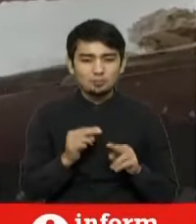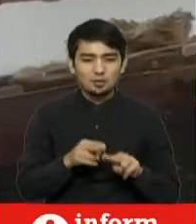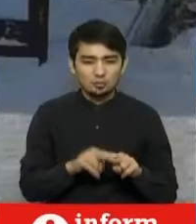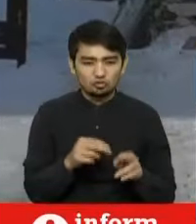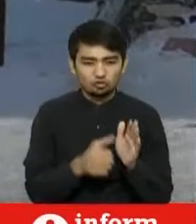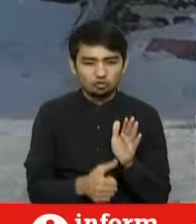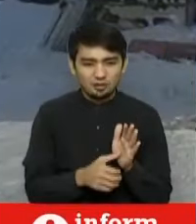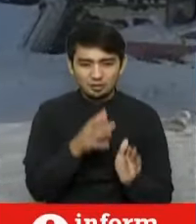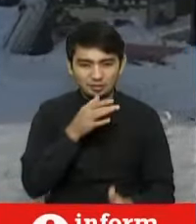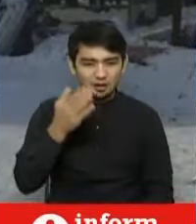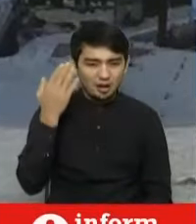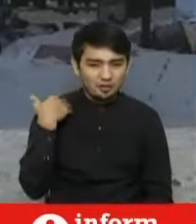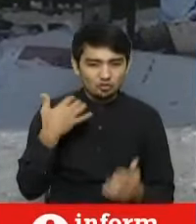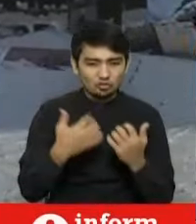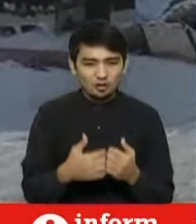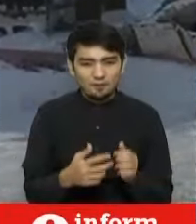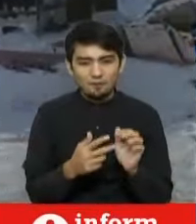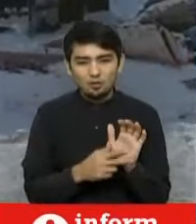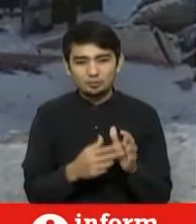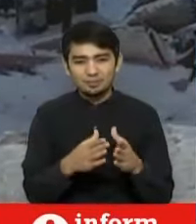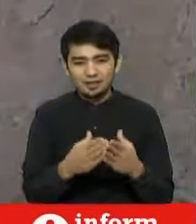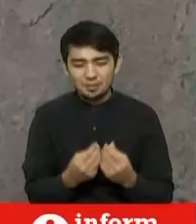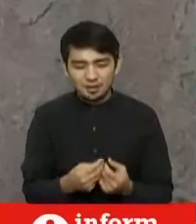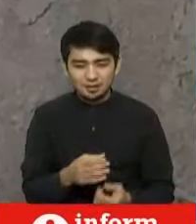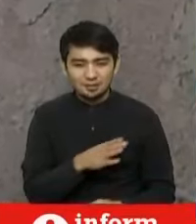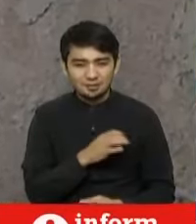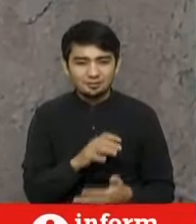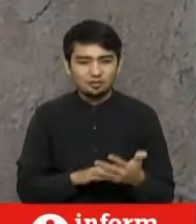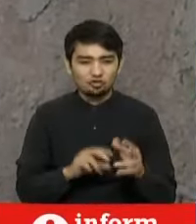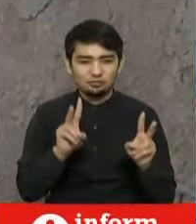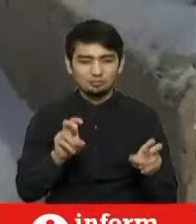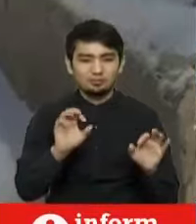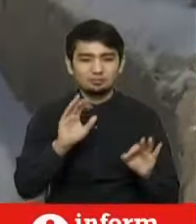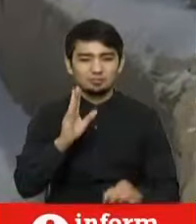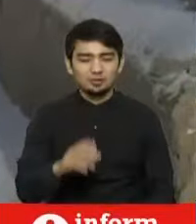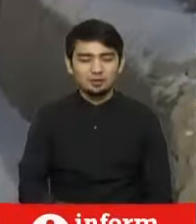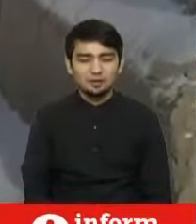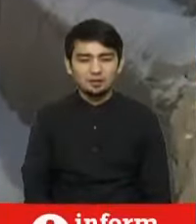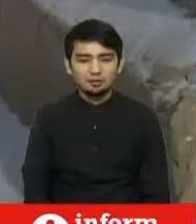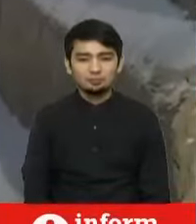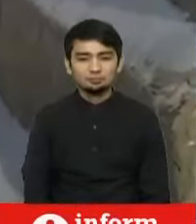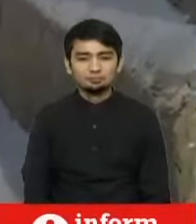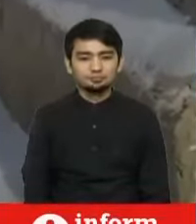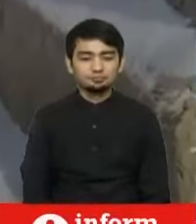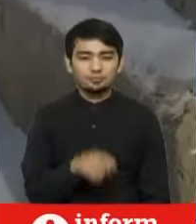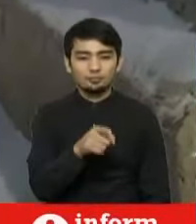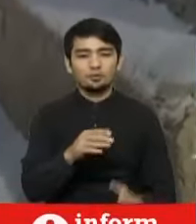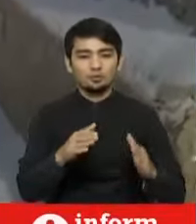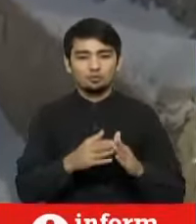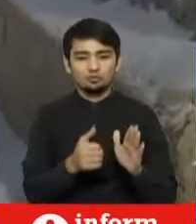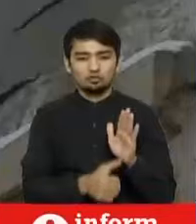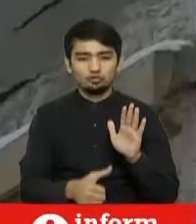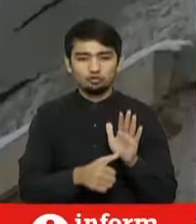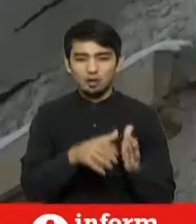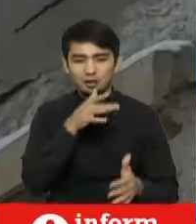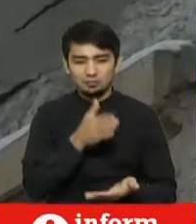60 лет Рассчитано на восемь семей Наргис Жана Бякова продолжит тему этому дому 66